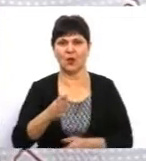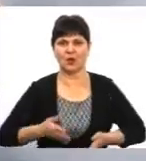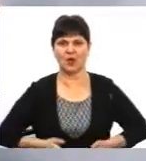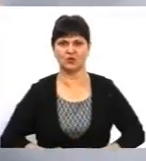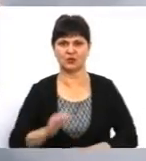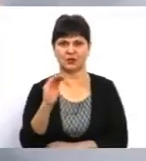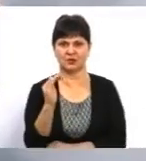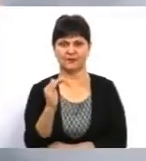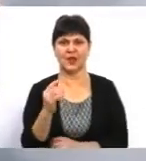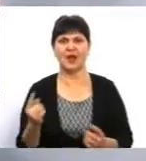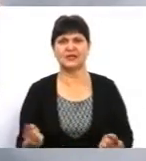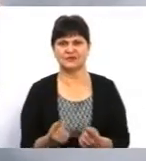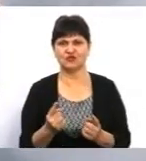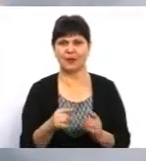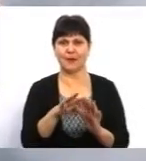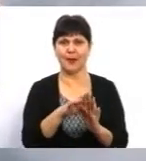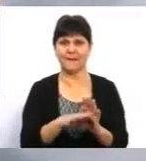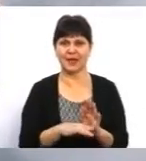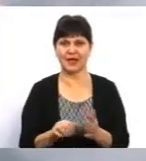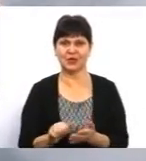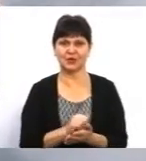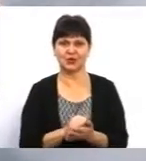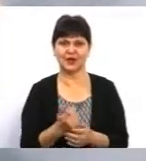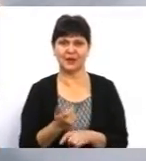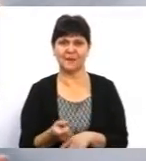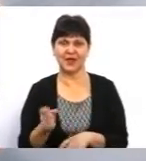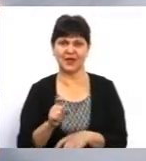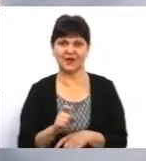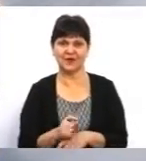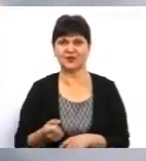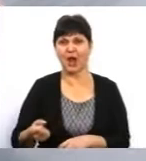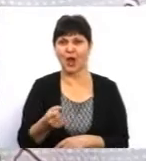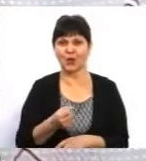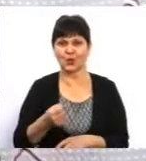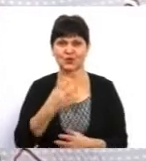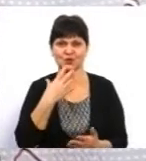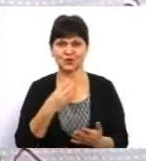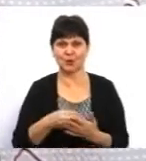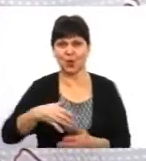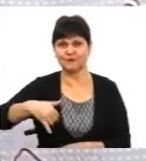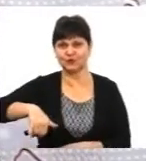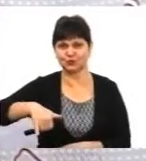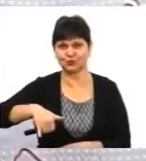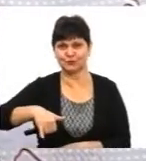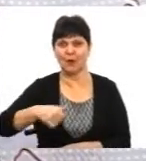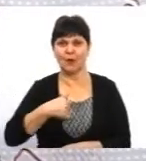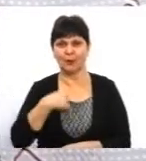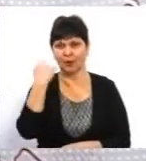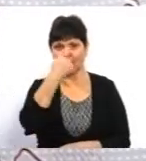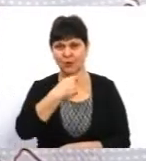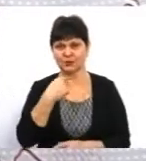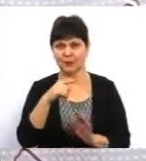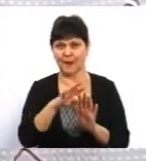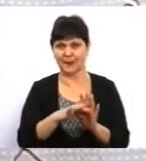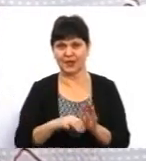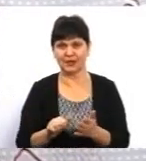зазвичай той перелік документів, які переважна більшість людей носить з собою так, в сумочці. У мене абсолютно особисто є цей перелік документів